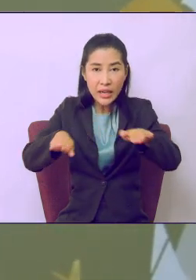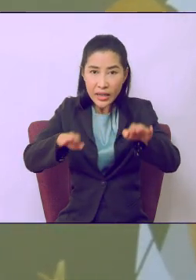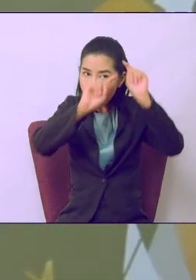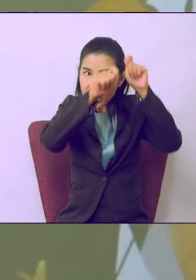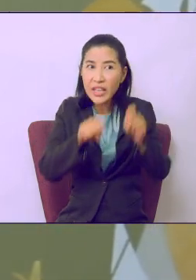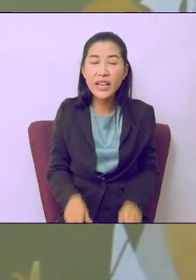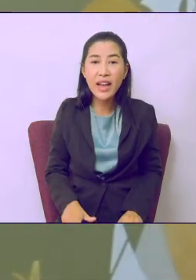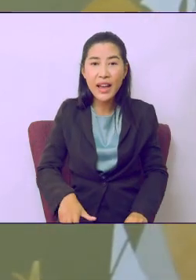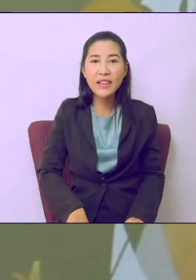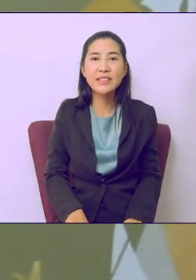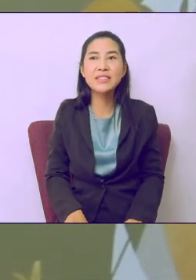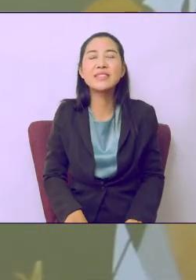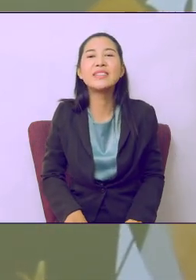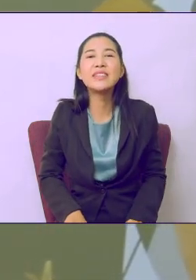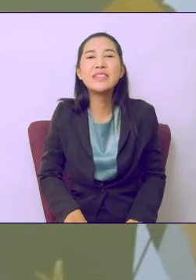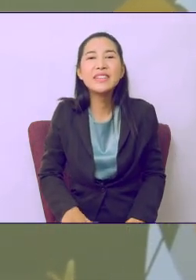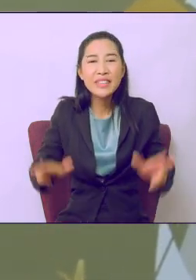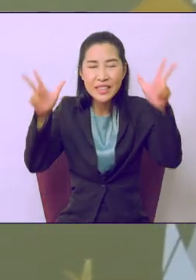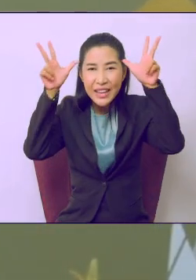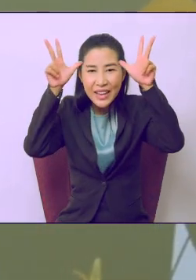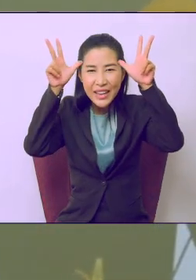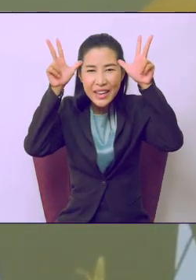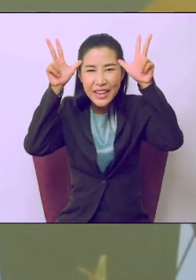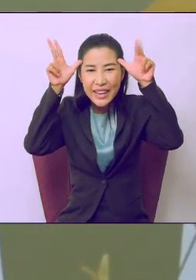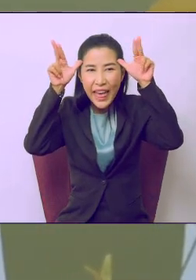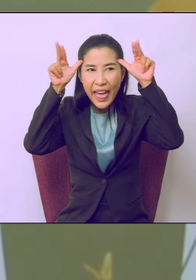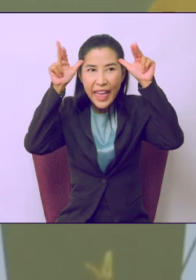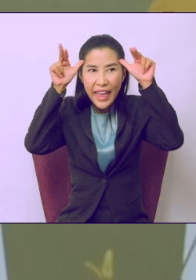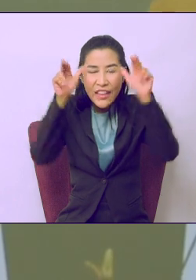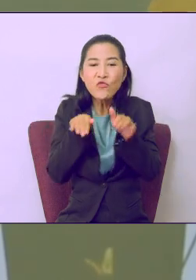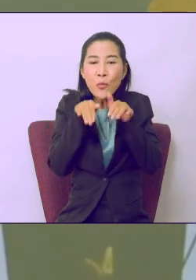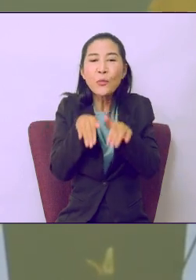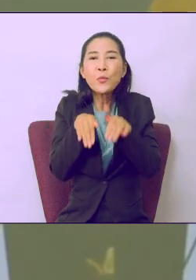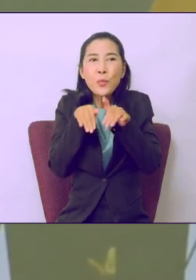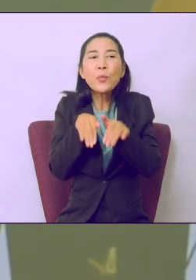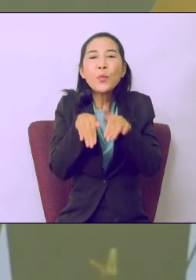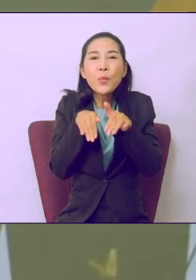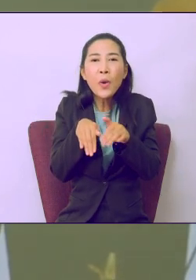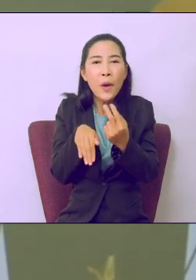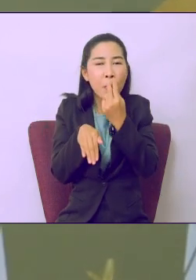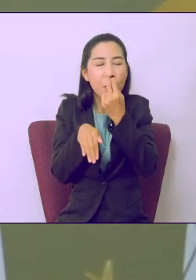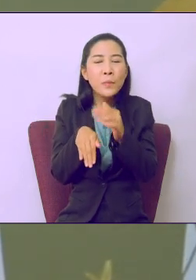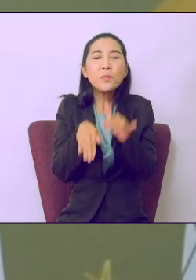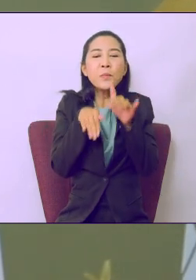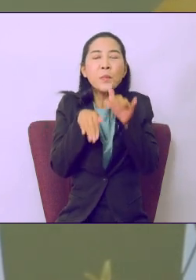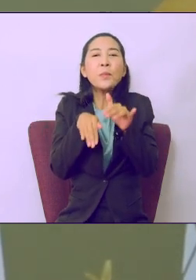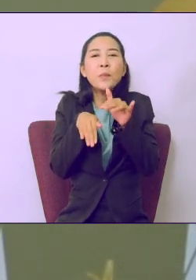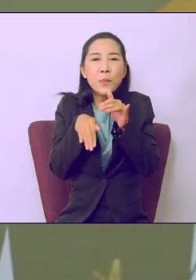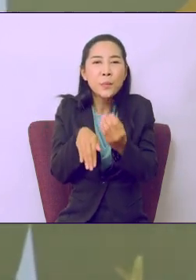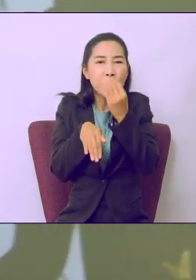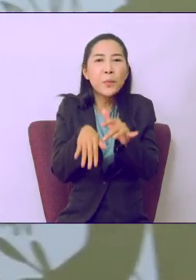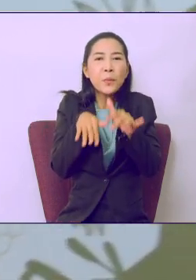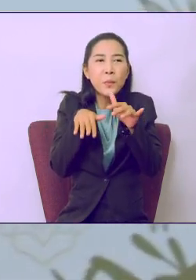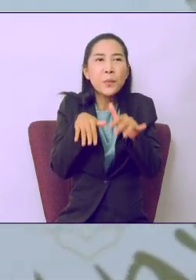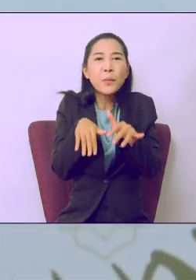กระต่ายนะครับทำเป็นแขนกระต่ายก็ได้แล้วซิบๆเหมือนเหมือนกระต่ายได้เป่ามา